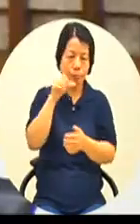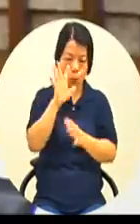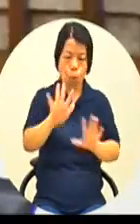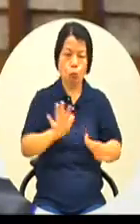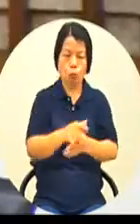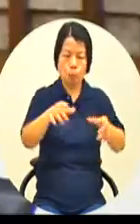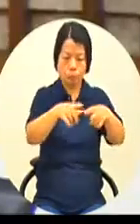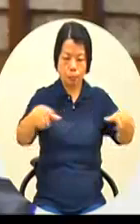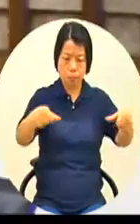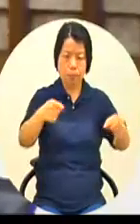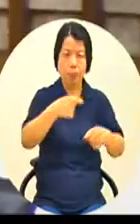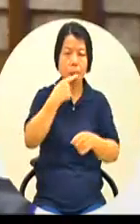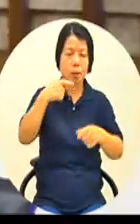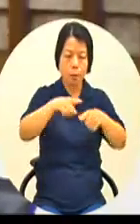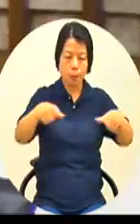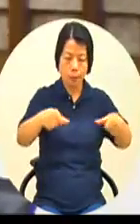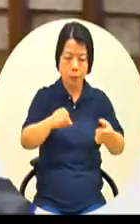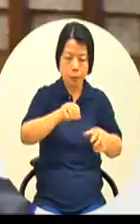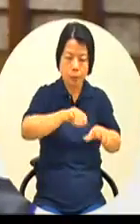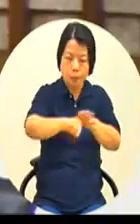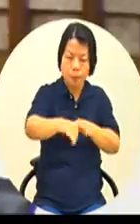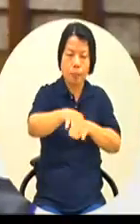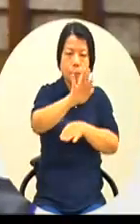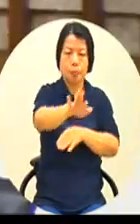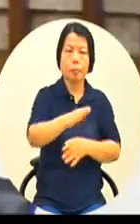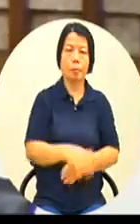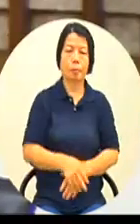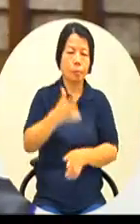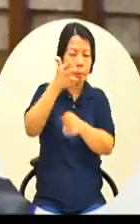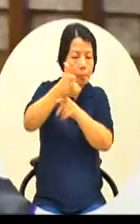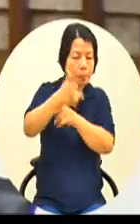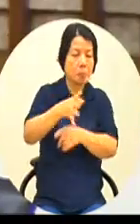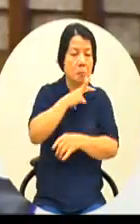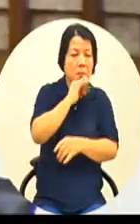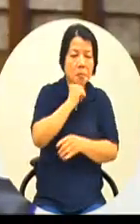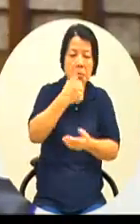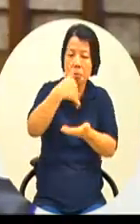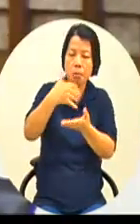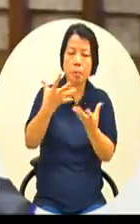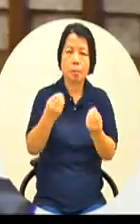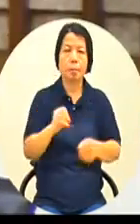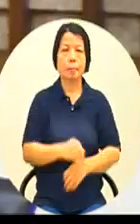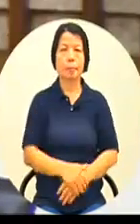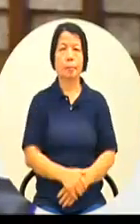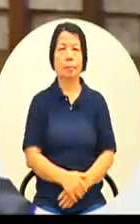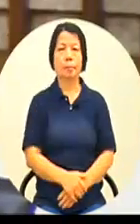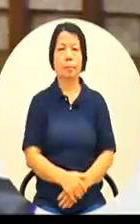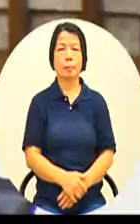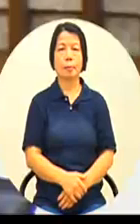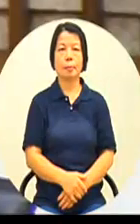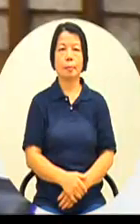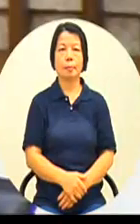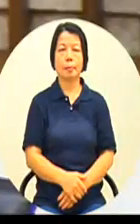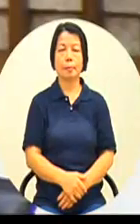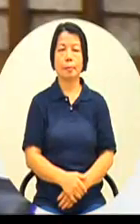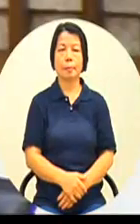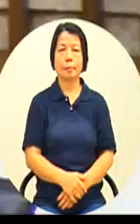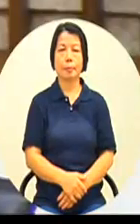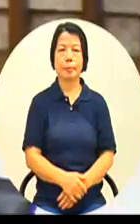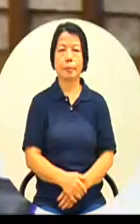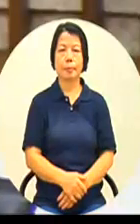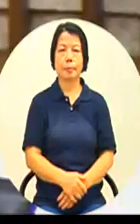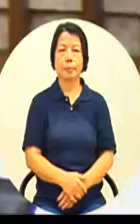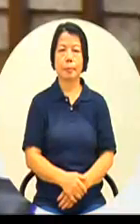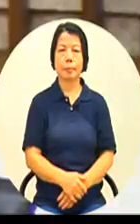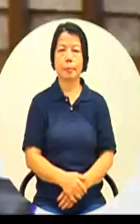不对？啊，你翕相机咪咧，唔知爱讲你能斩？诶，局长嘛，咱咧翕相机的协会，唔知爱咧你